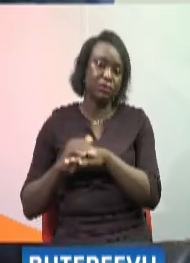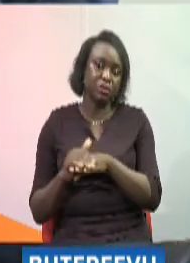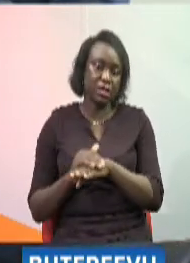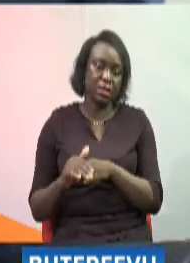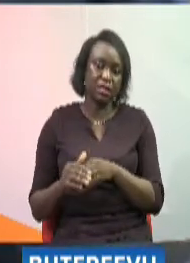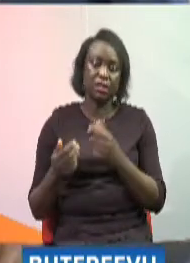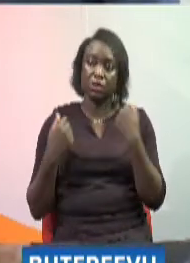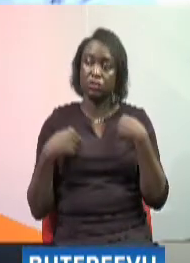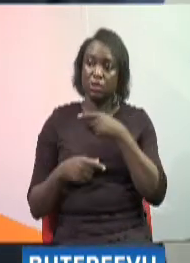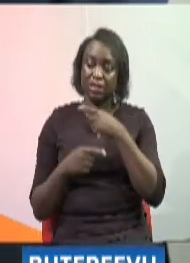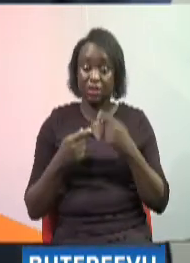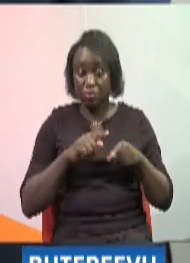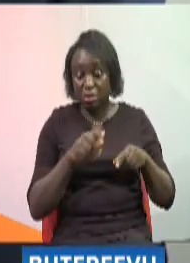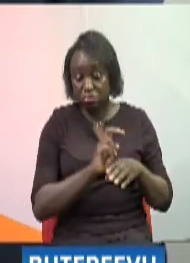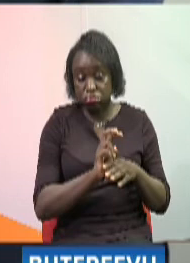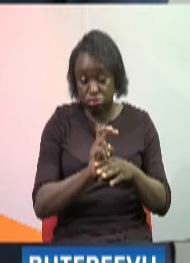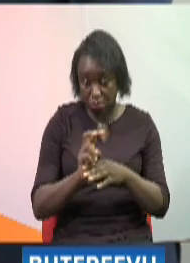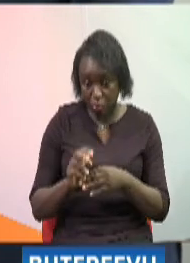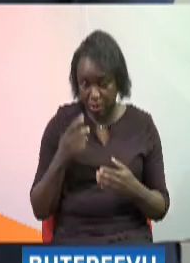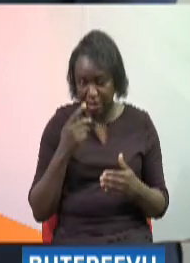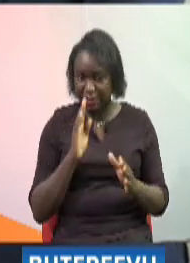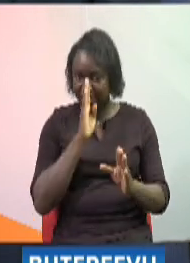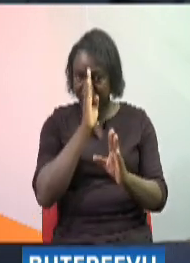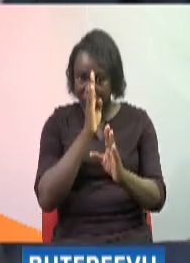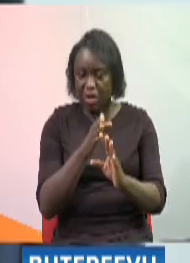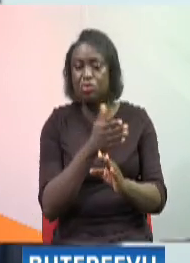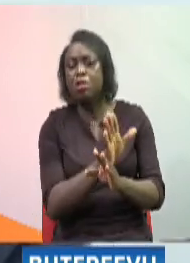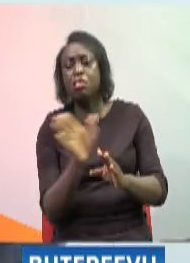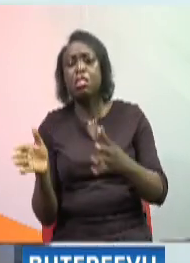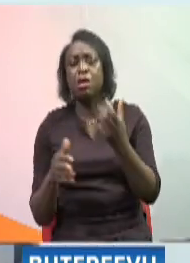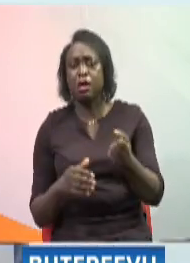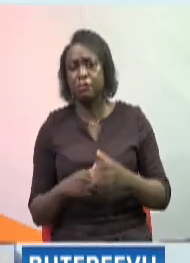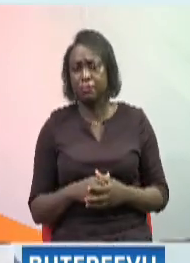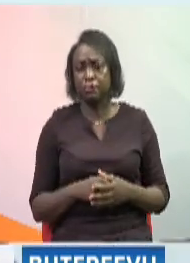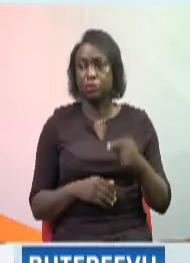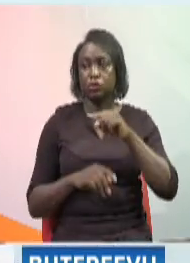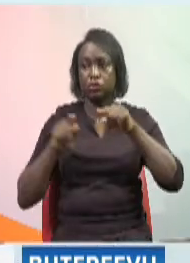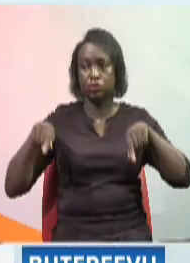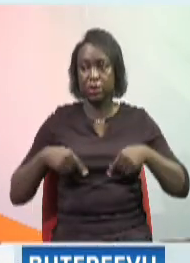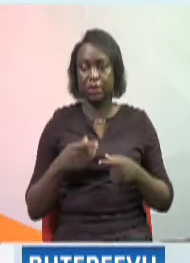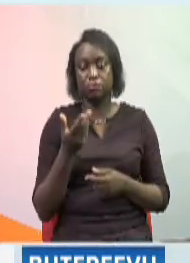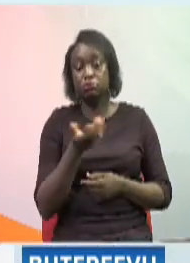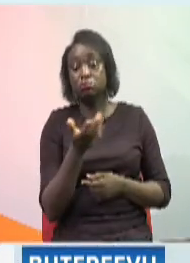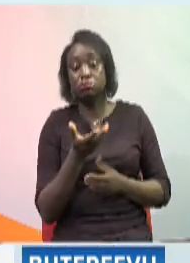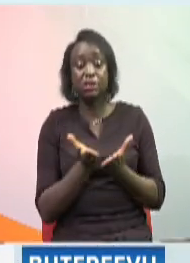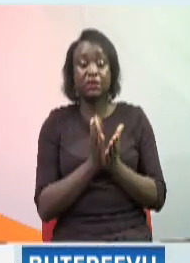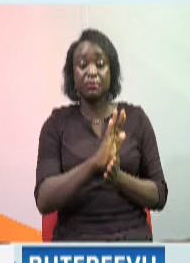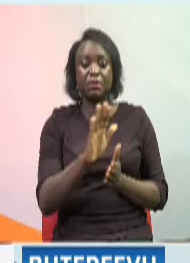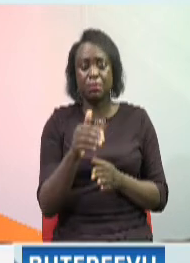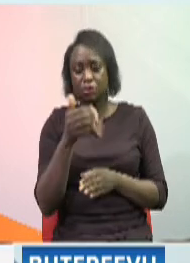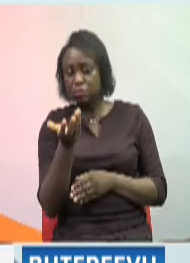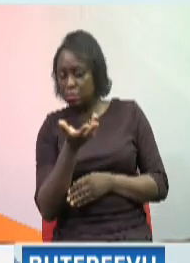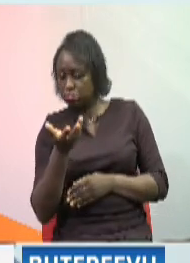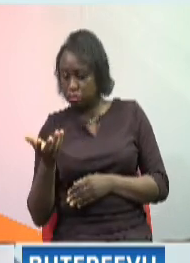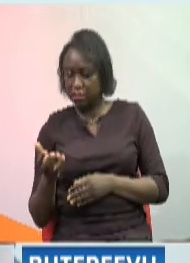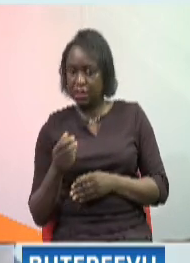oba nga ddala bakyali ku mulamwa n'abasaba okukulembeza nnyo omwoyo gwa Buganda ogutafa. Tujja kukola okwekenneenya obuweereza bwammwe oluvannyuma